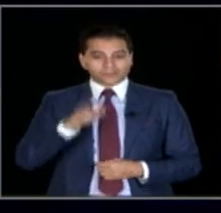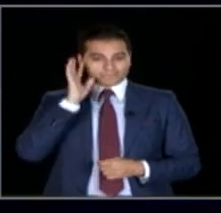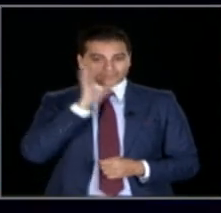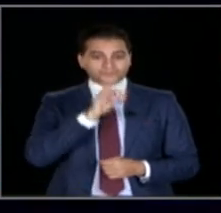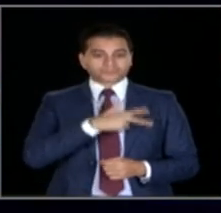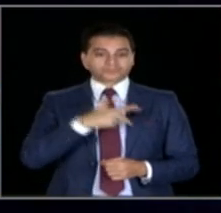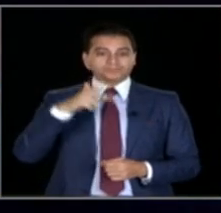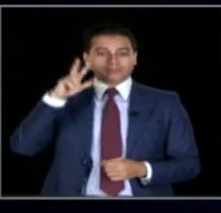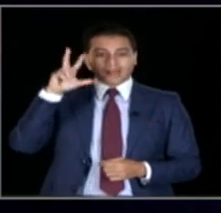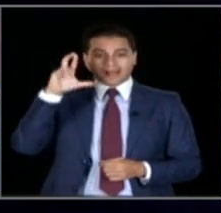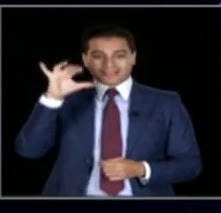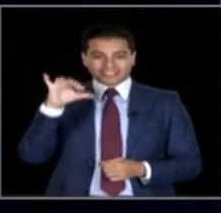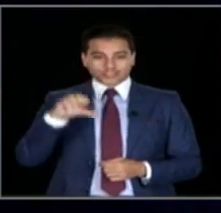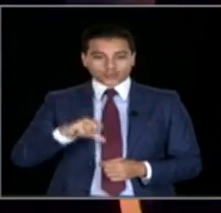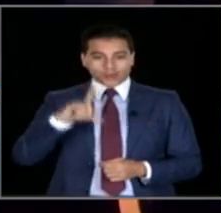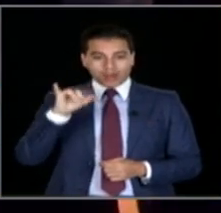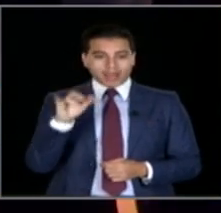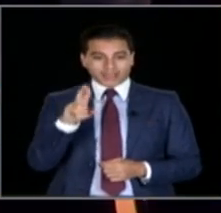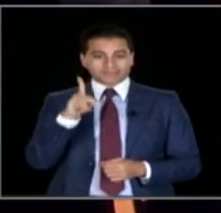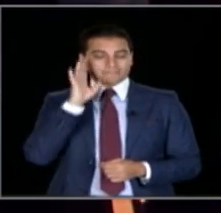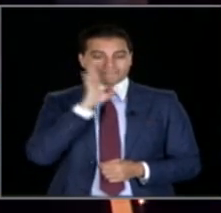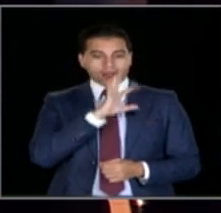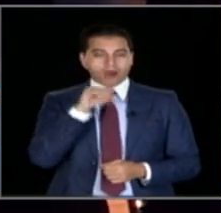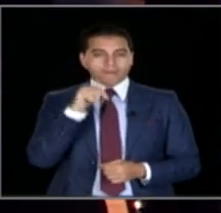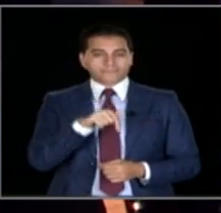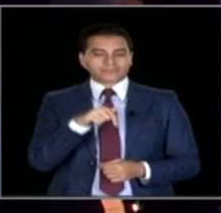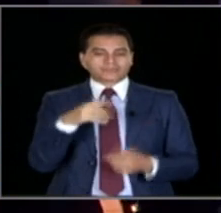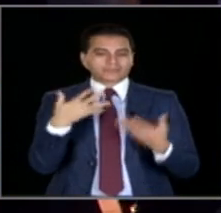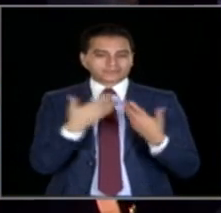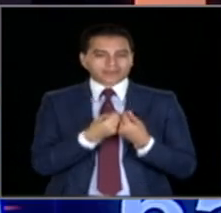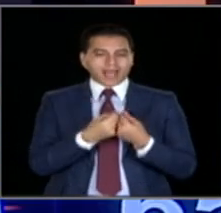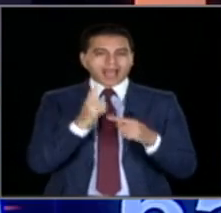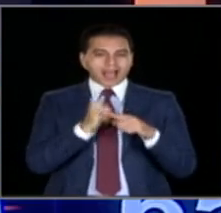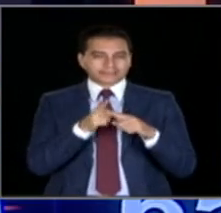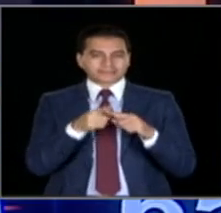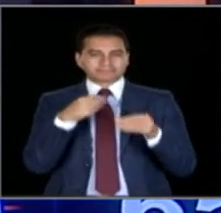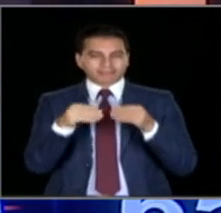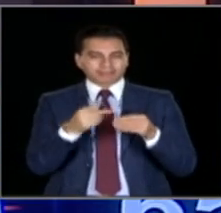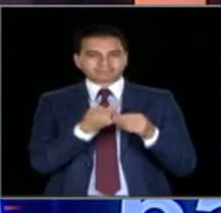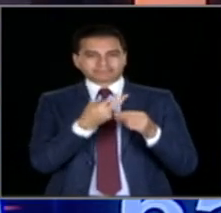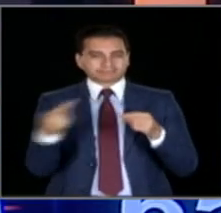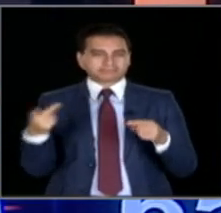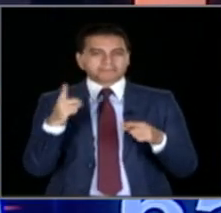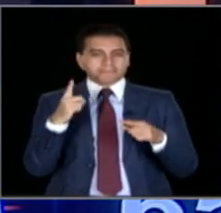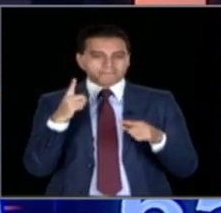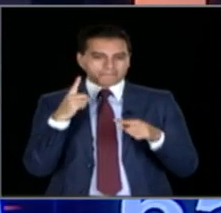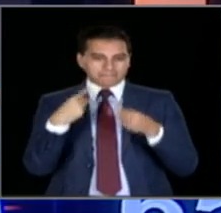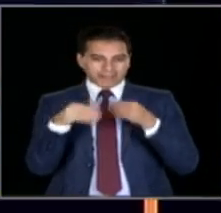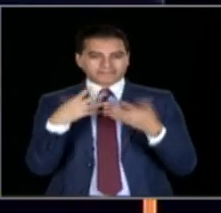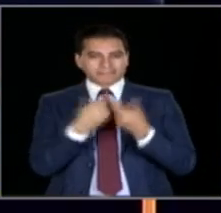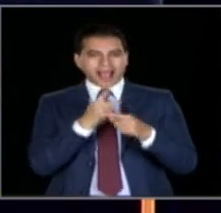تتكون ماده الزيولايت من سيليكات احد المعادن، فما هو؟